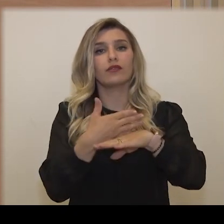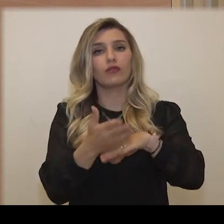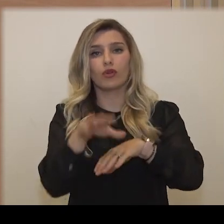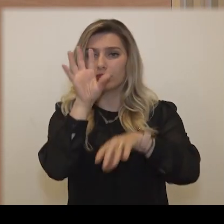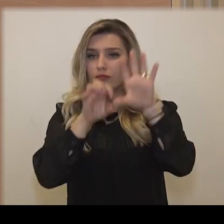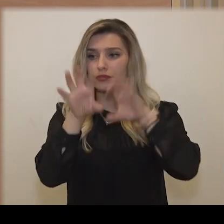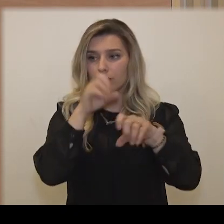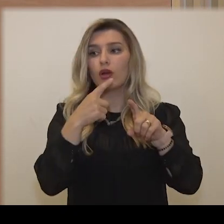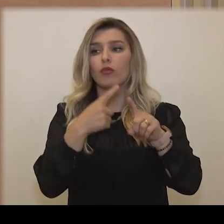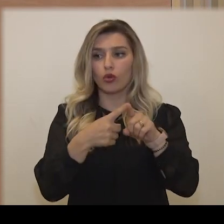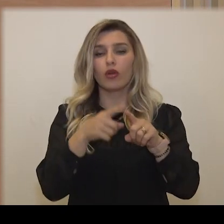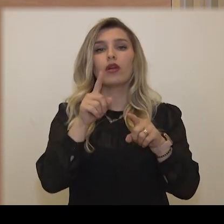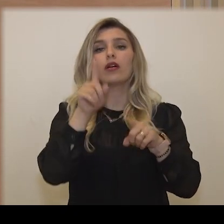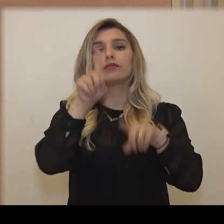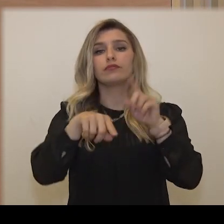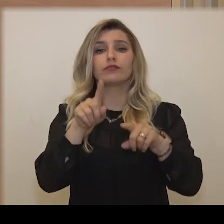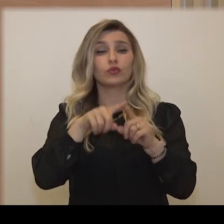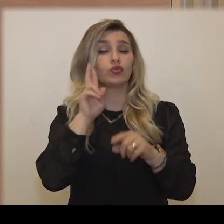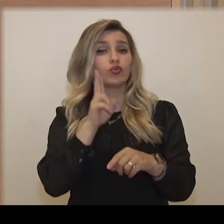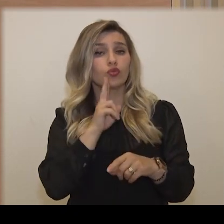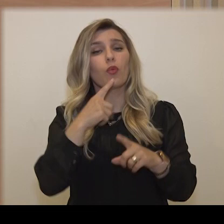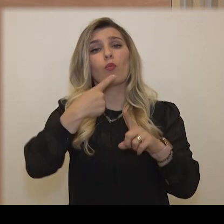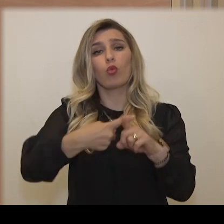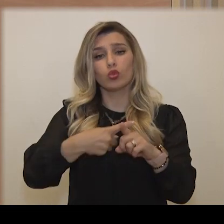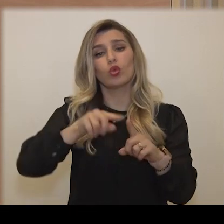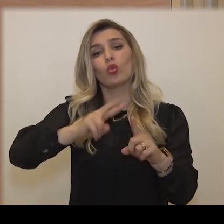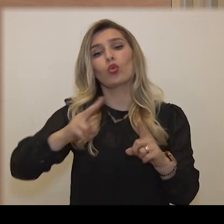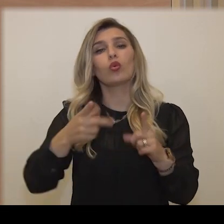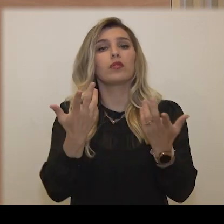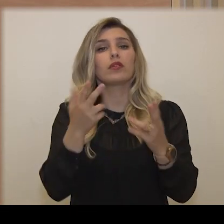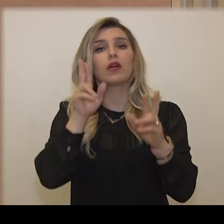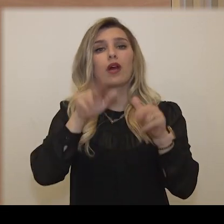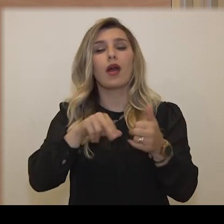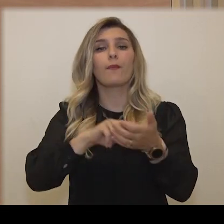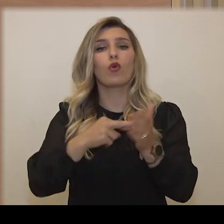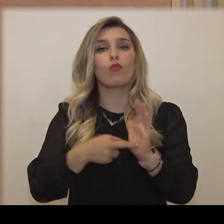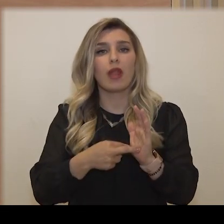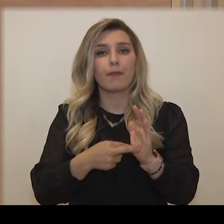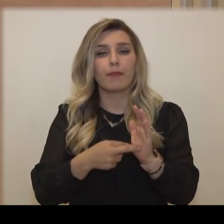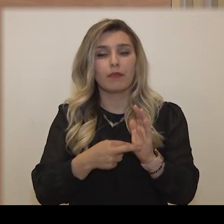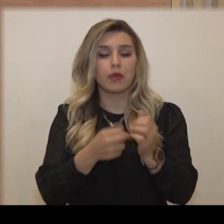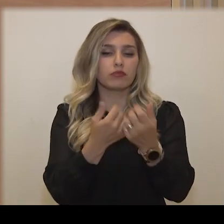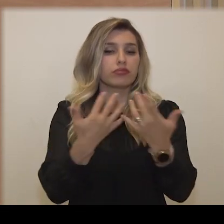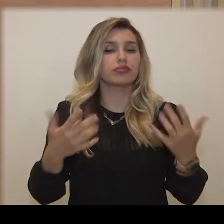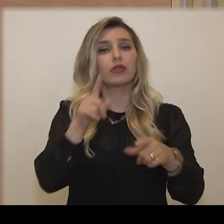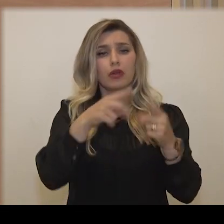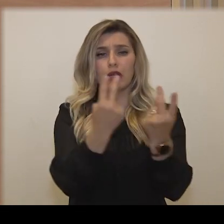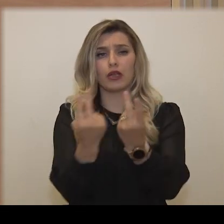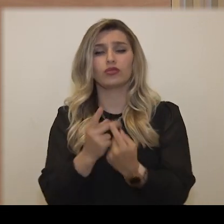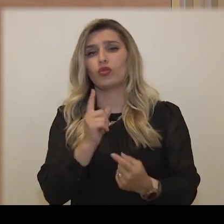janë edhe me kombinime, në krasë problemeve me ndëgjime dhe me të folur, kanë edhe probleme të tjera, disa për